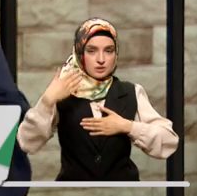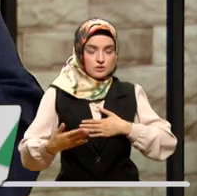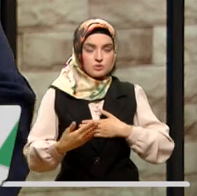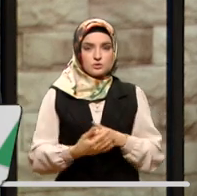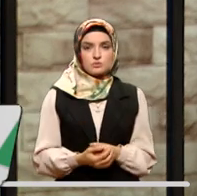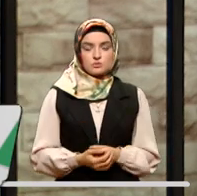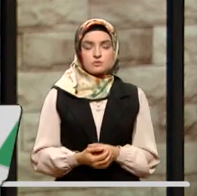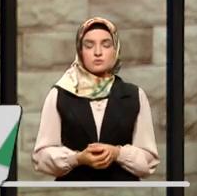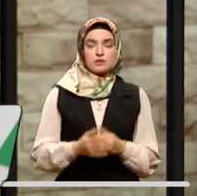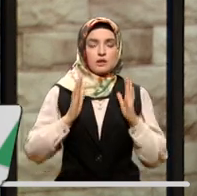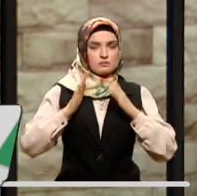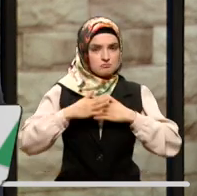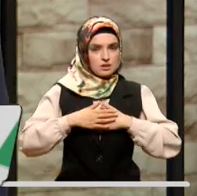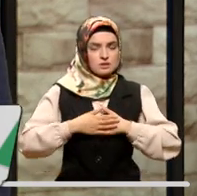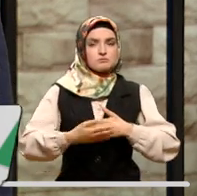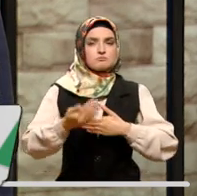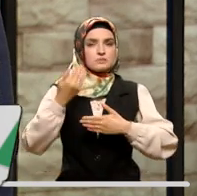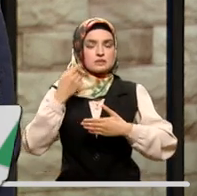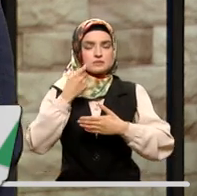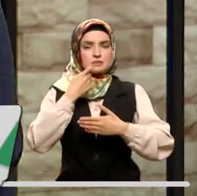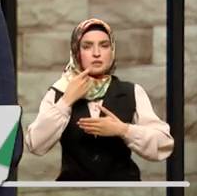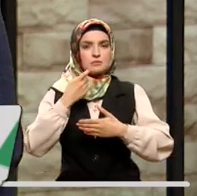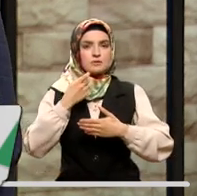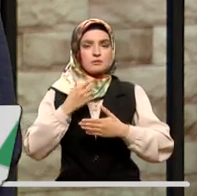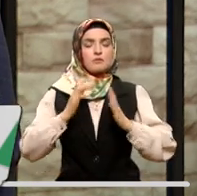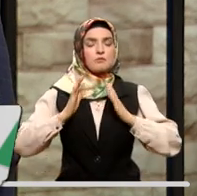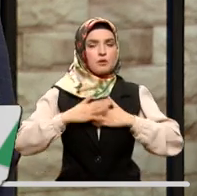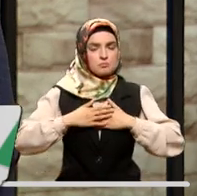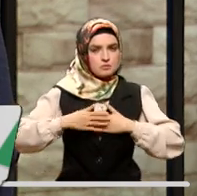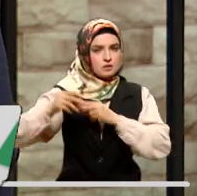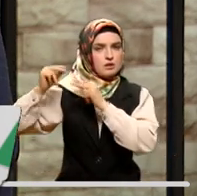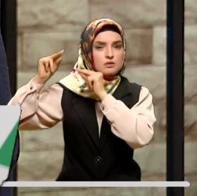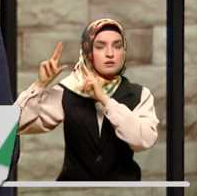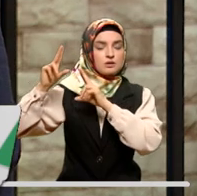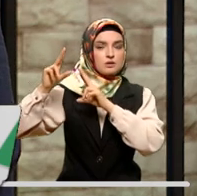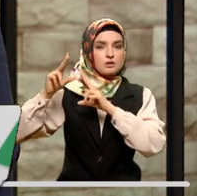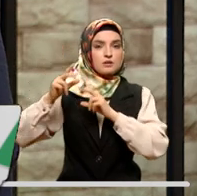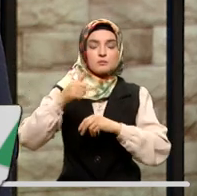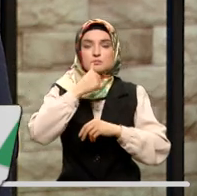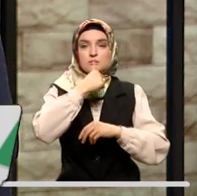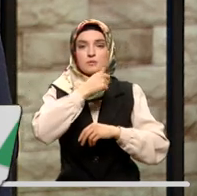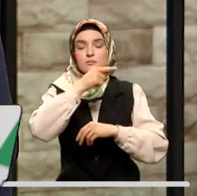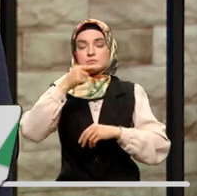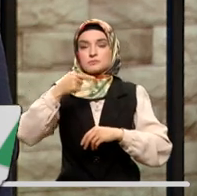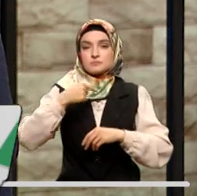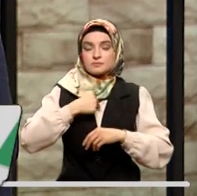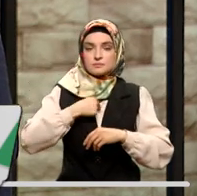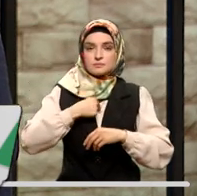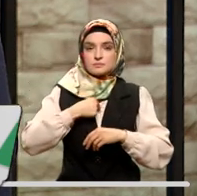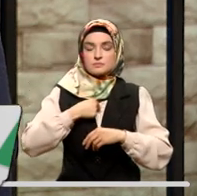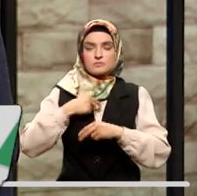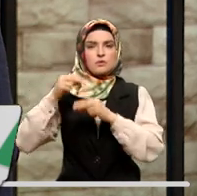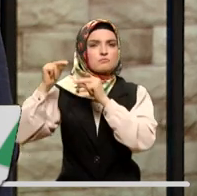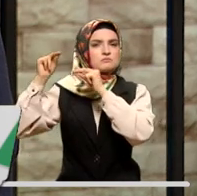namazı kılma yaşımız gelmeden de namaza kaldırıldık biz. Ne güzel. Yani babam bizim hiç sadece